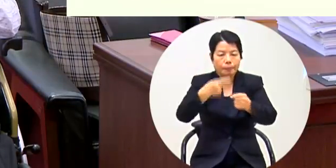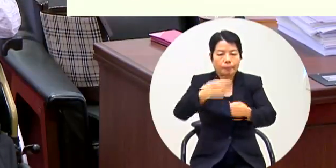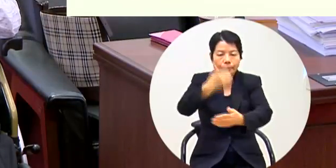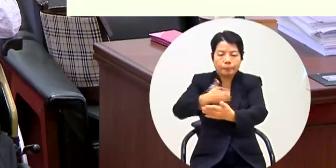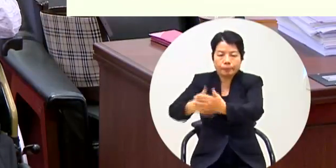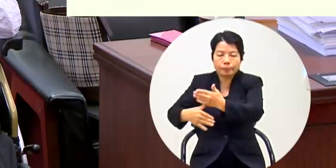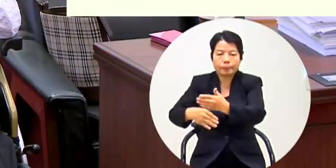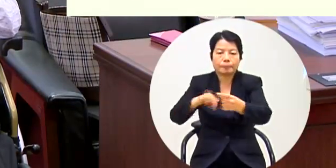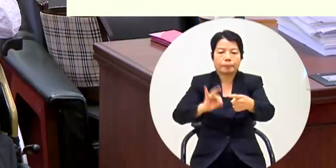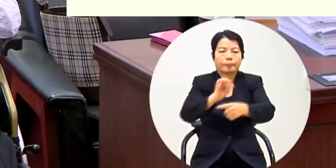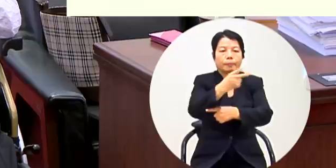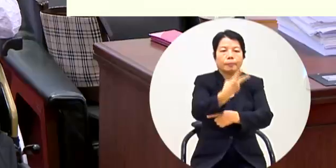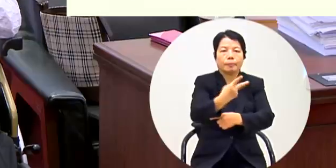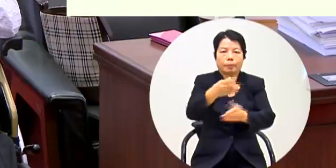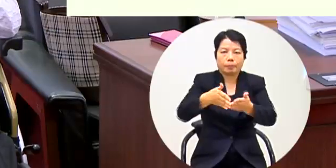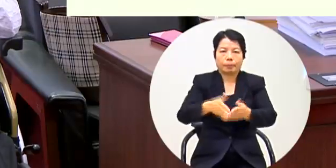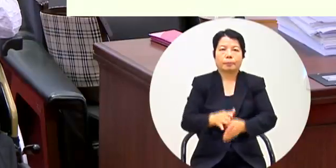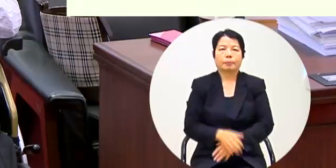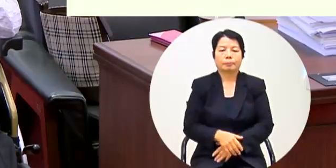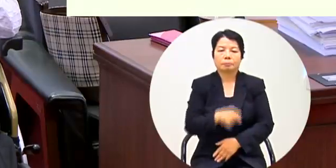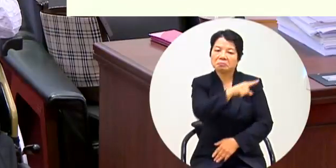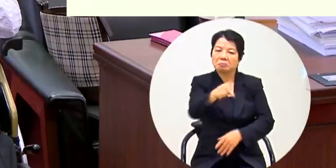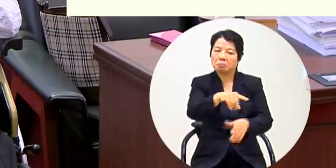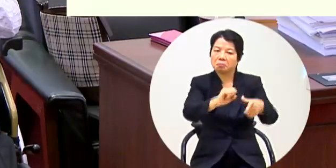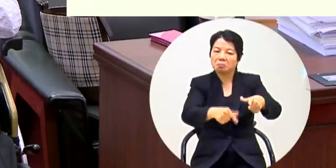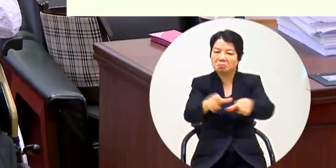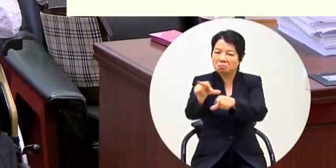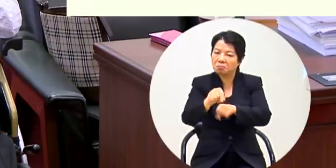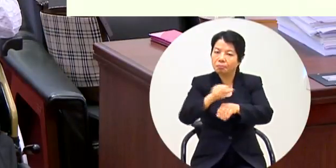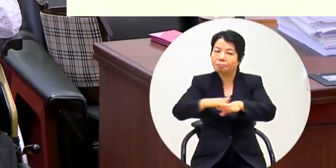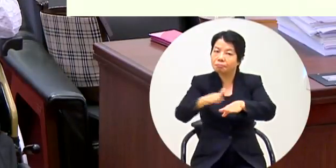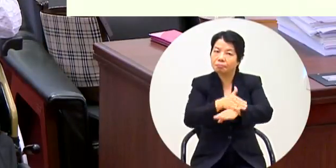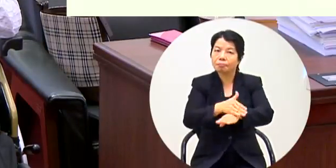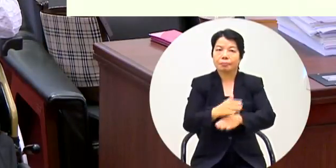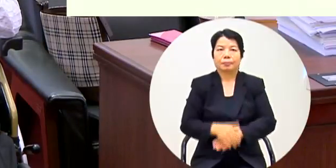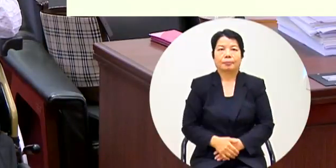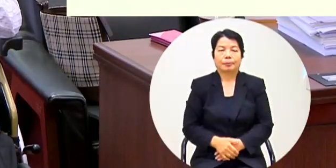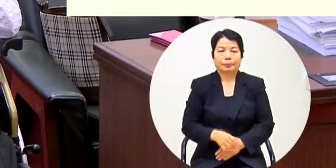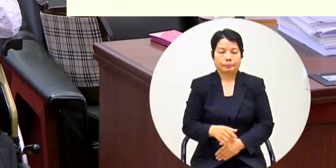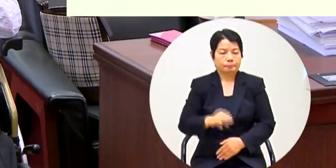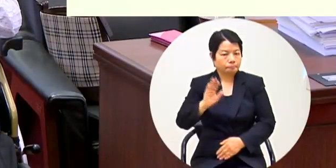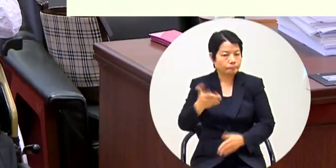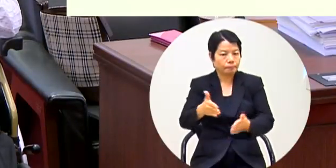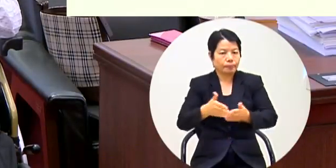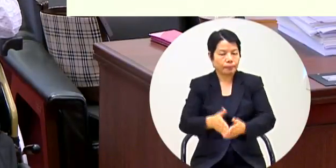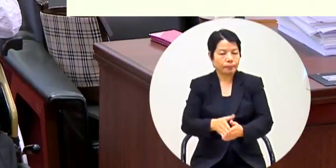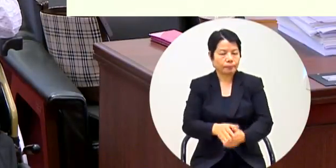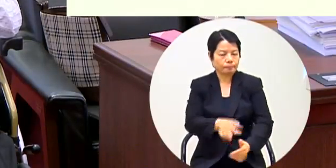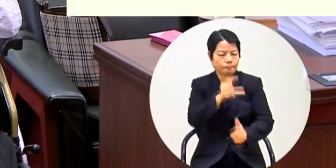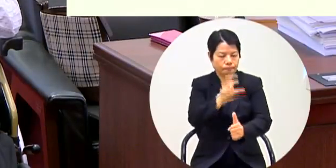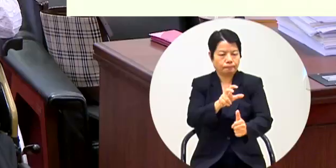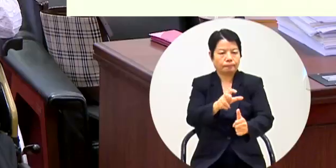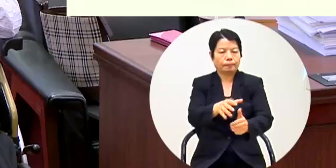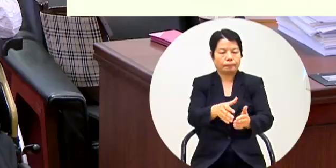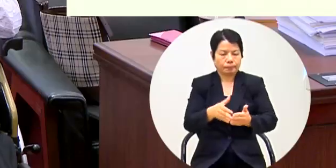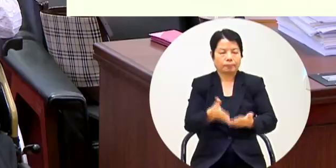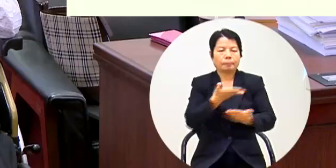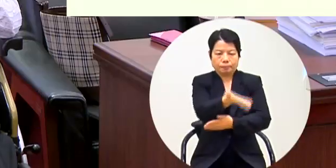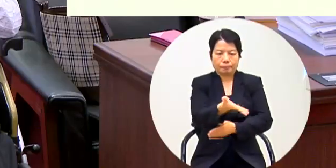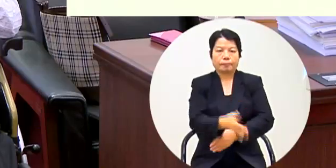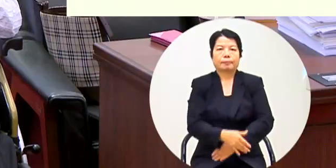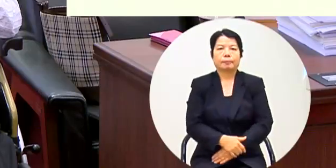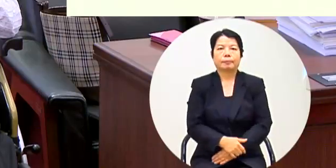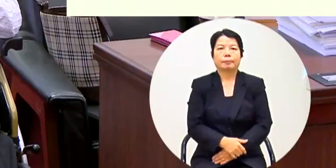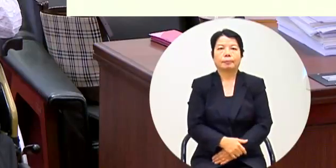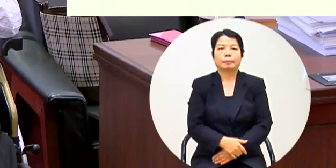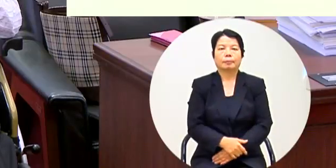实做得到，不过我觉得是必须要给予这样的一个要求跟压力啦。好，否则大家都觉得说在用电